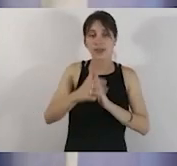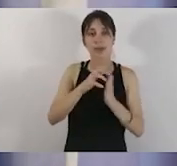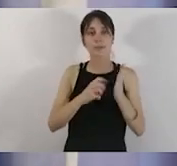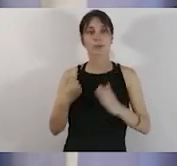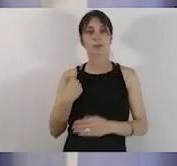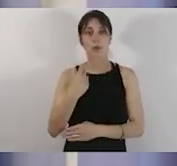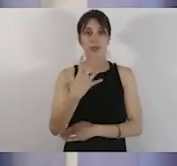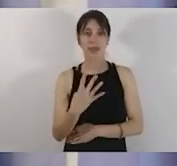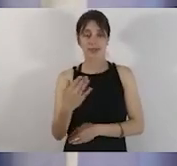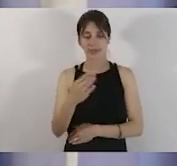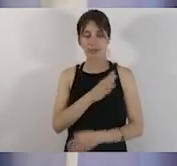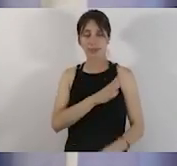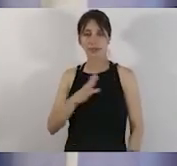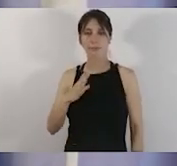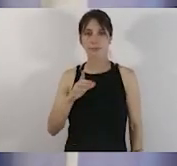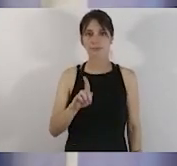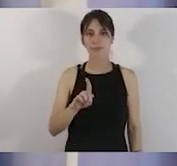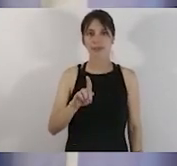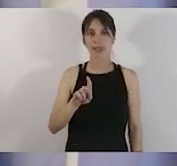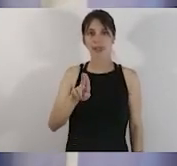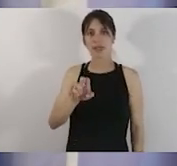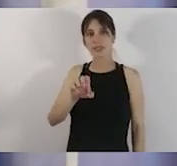Guedjali.